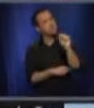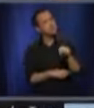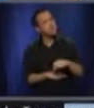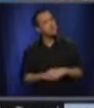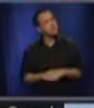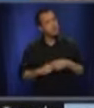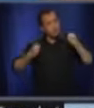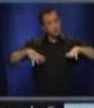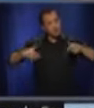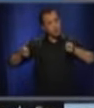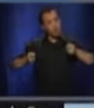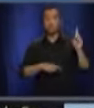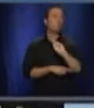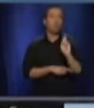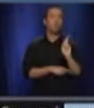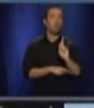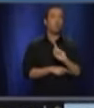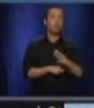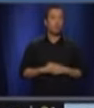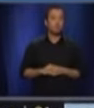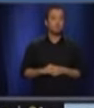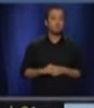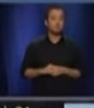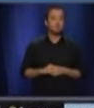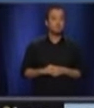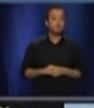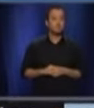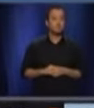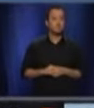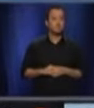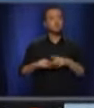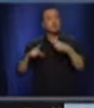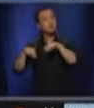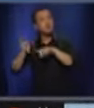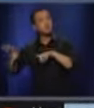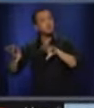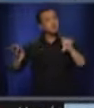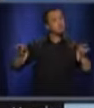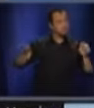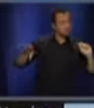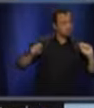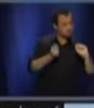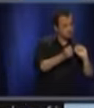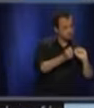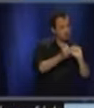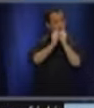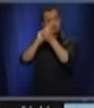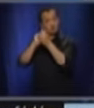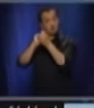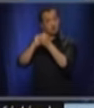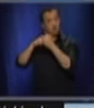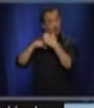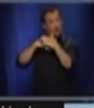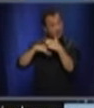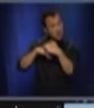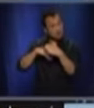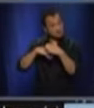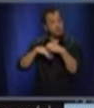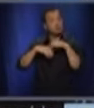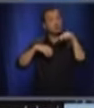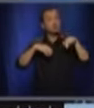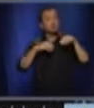contrôle. On a des jaunes qui passent à l'orange, ce qui veut dire que la transmission communautaire est augmentée. C'est pour